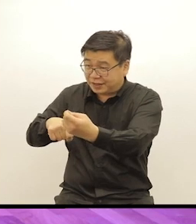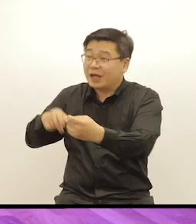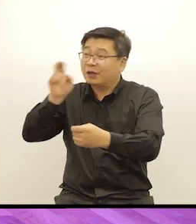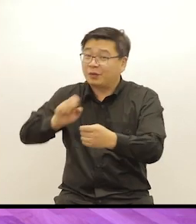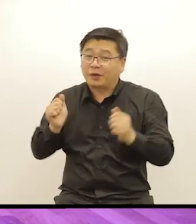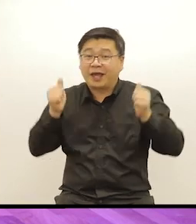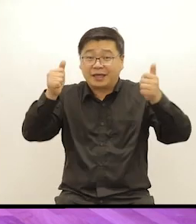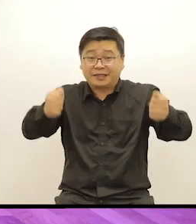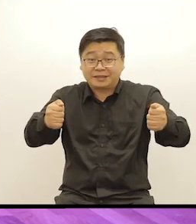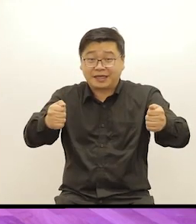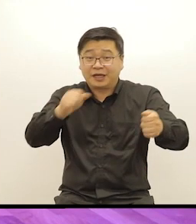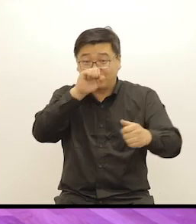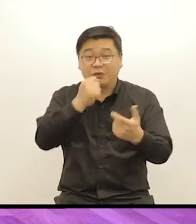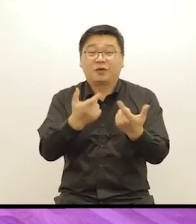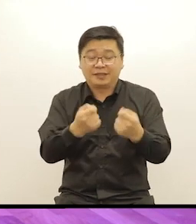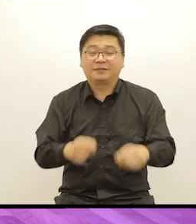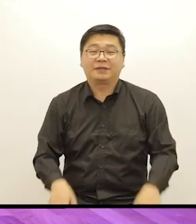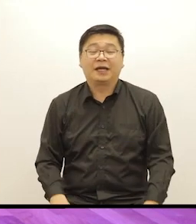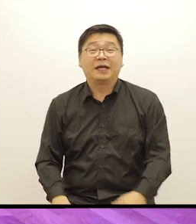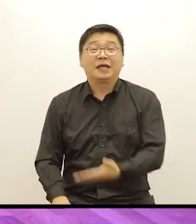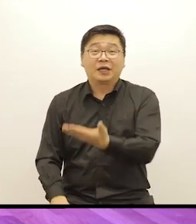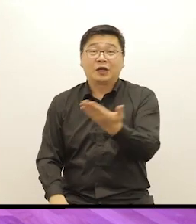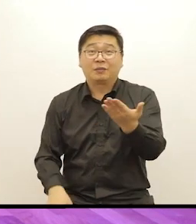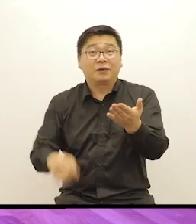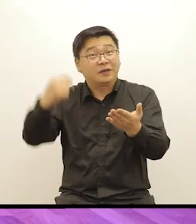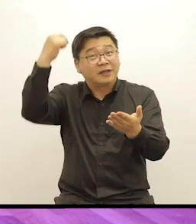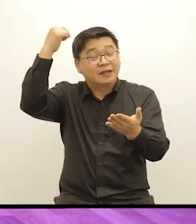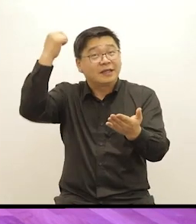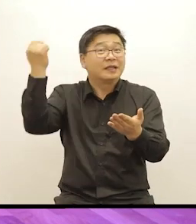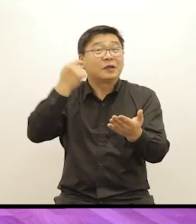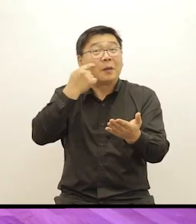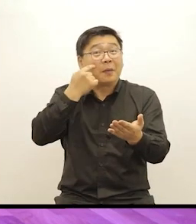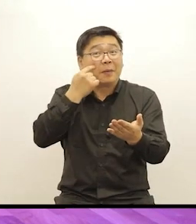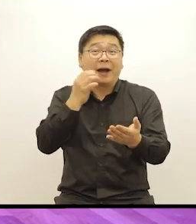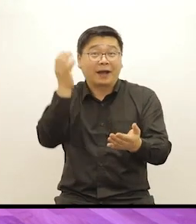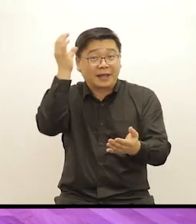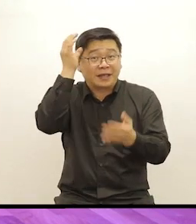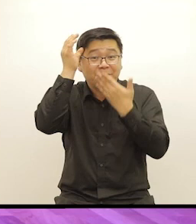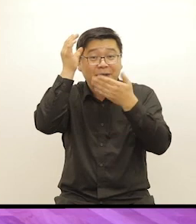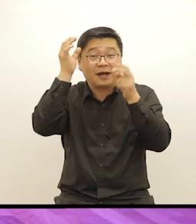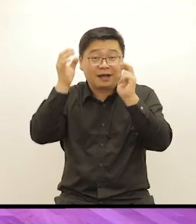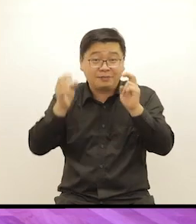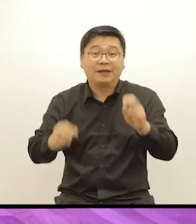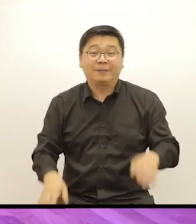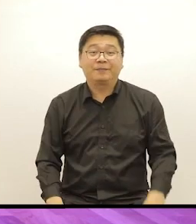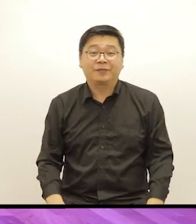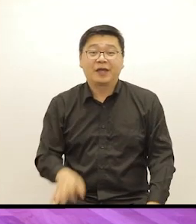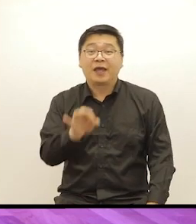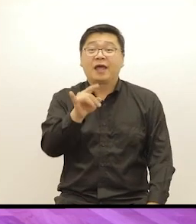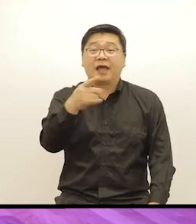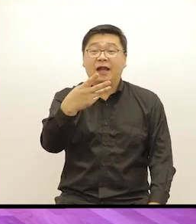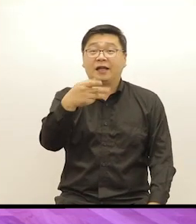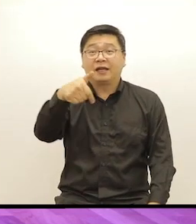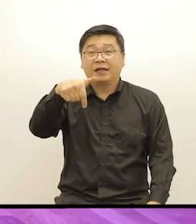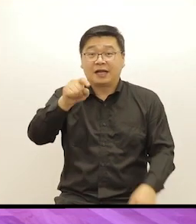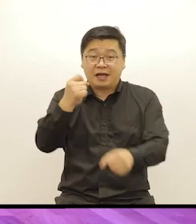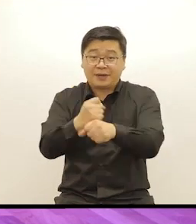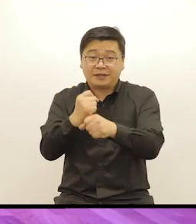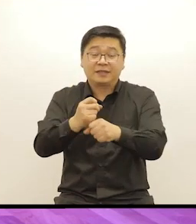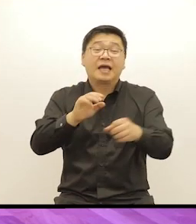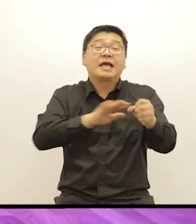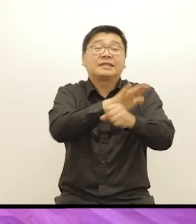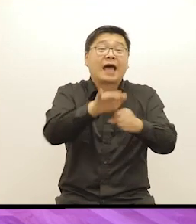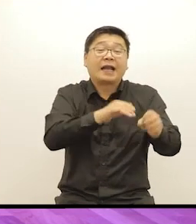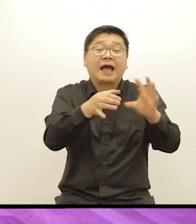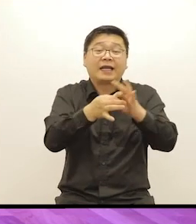어떨까 싶습니다. 여러분들도 어떤 시간인지 기대되시죠? 예, 엘가가 작곡한 사랑의